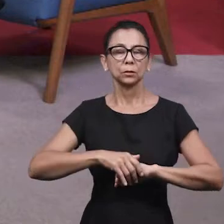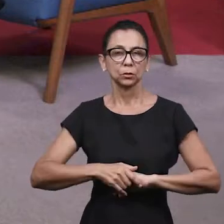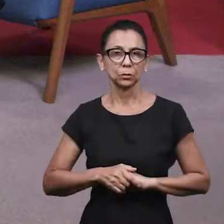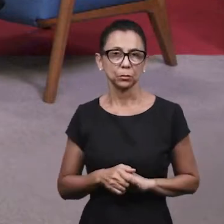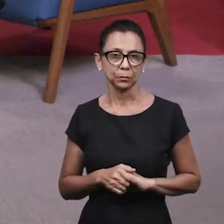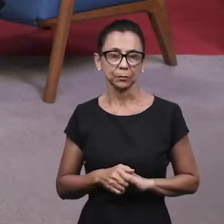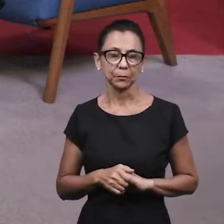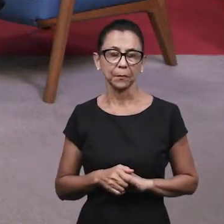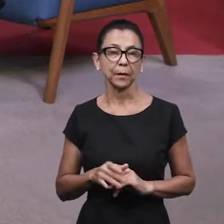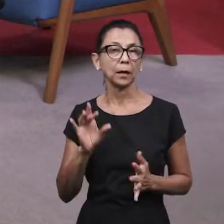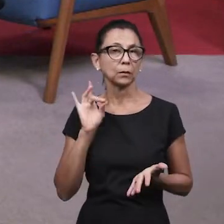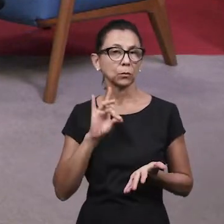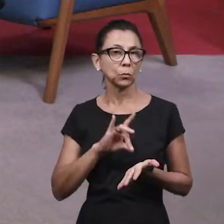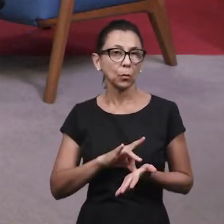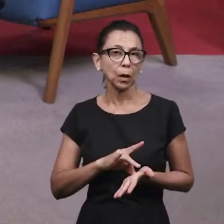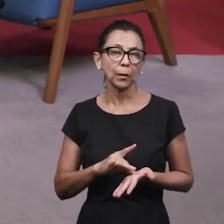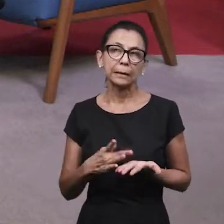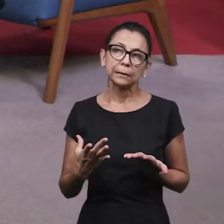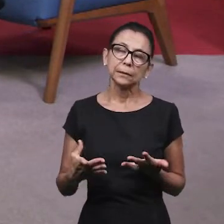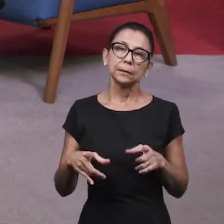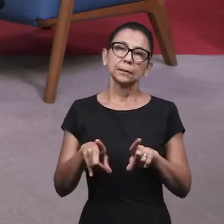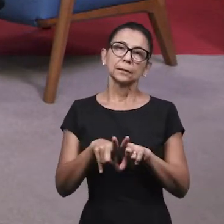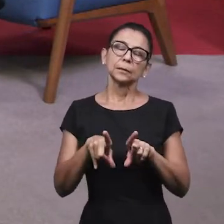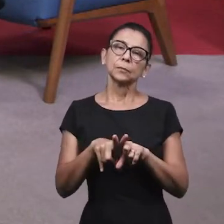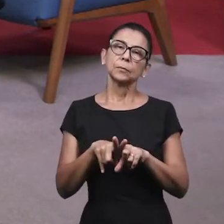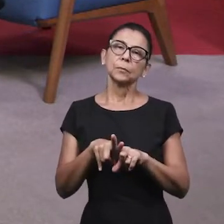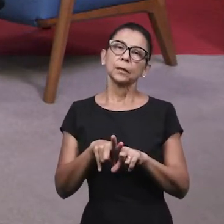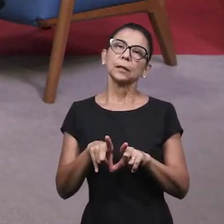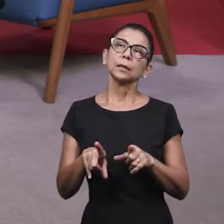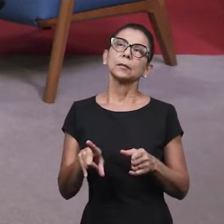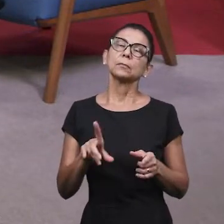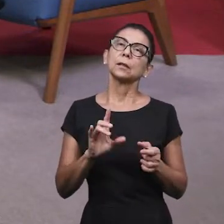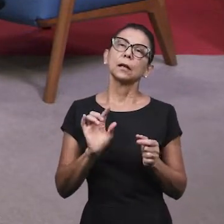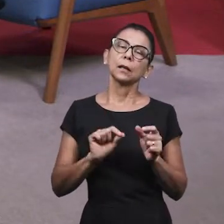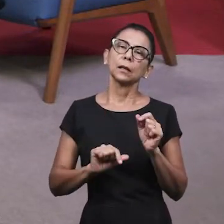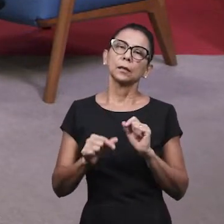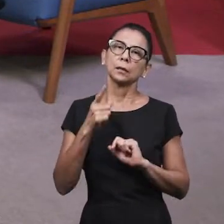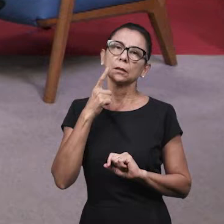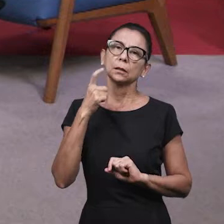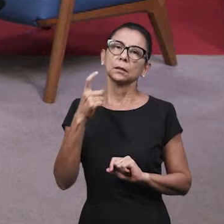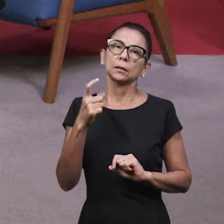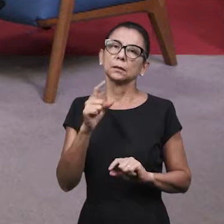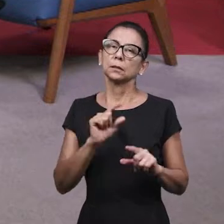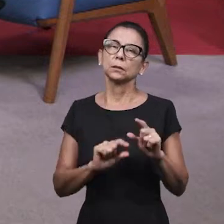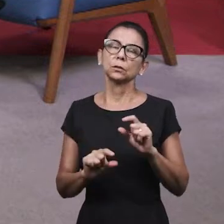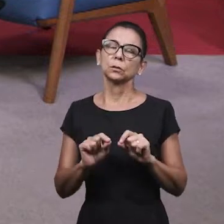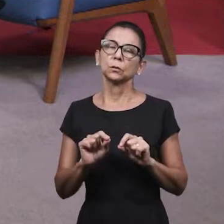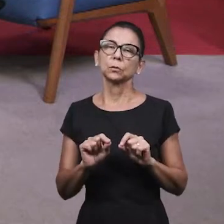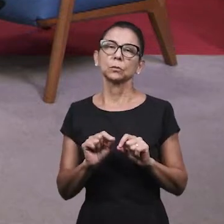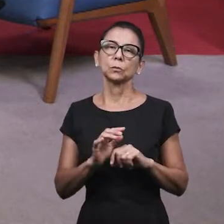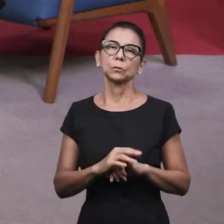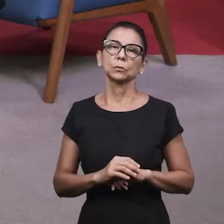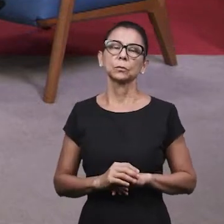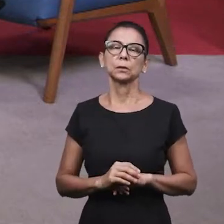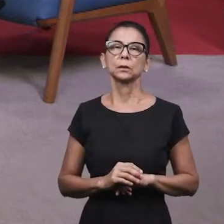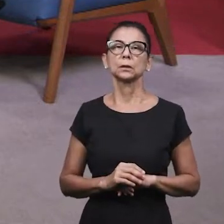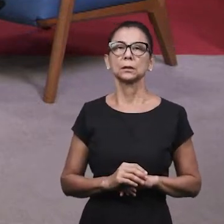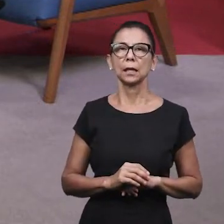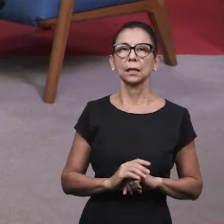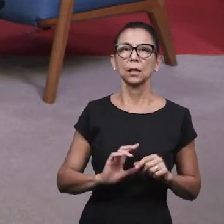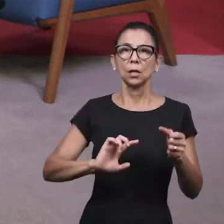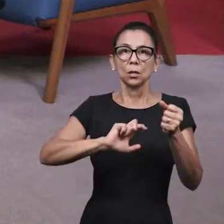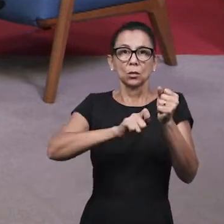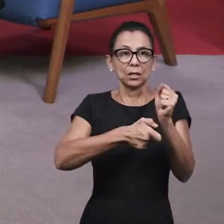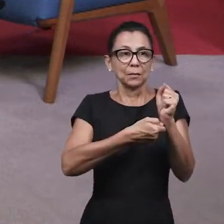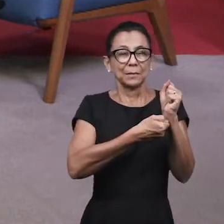et sur ce que le Saint-Esprit a donné et nous donne. C'est très important cette expression